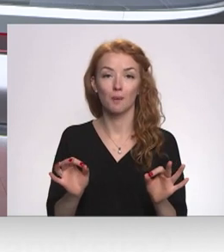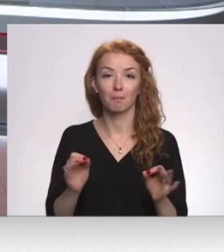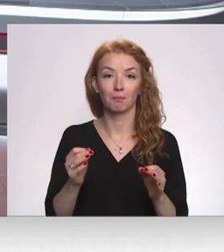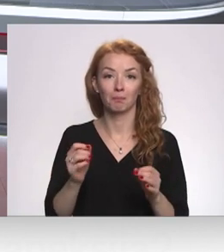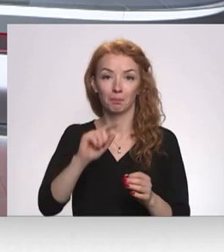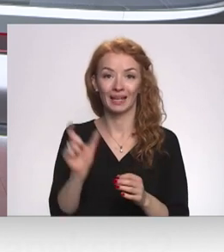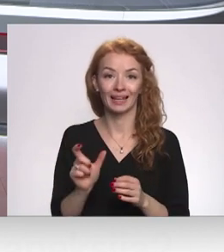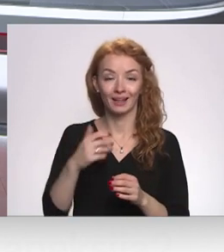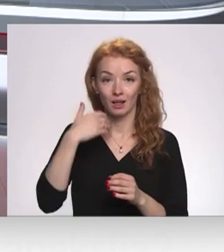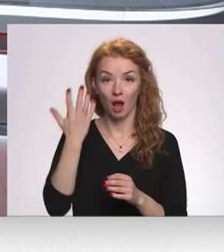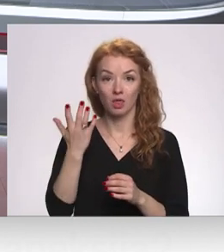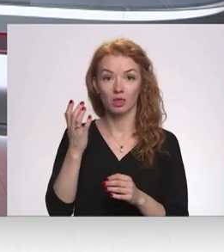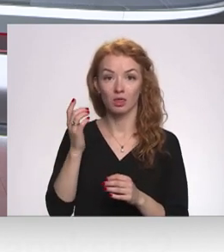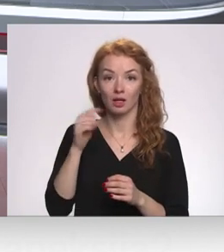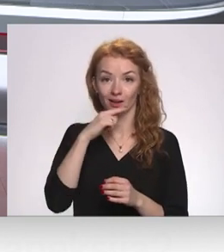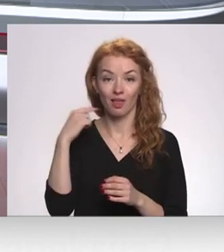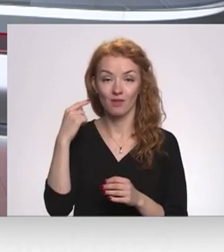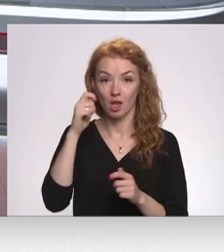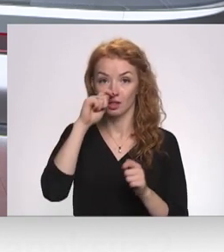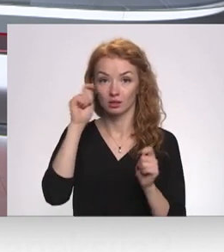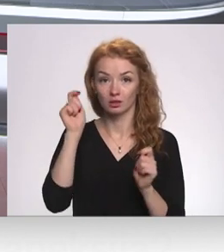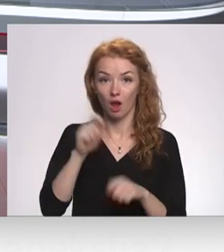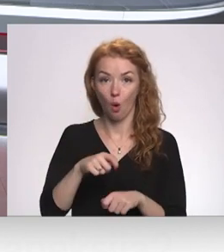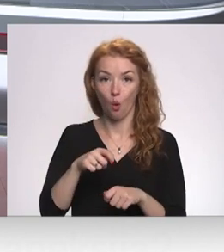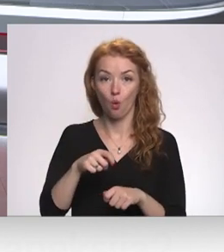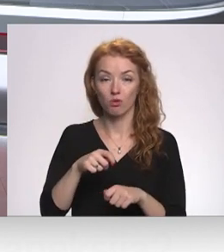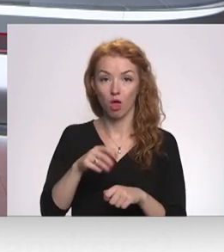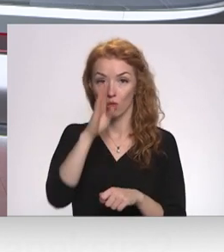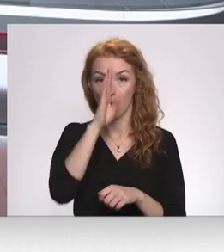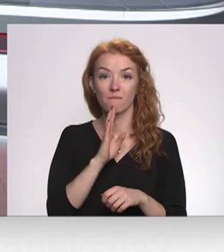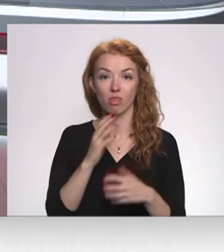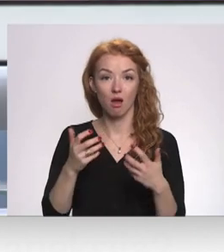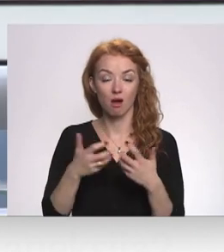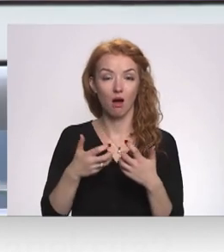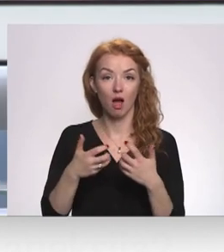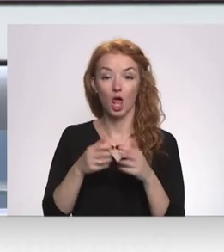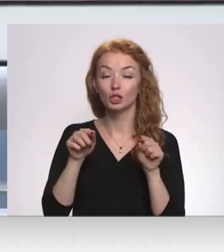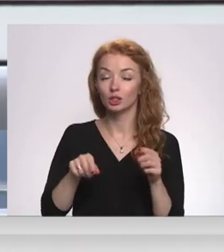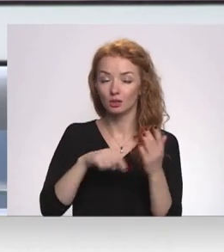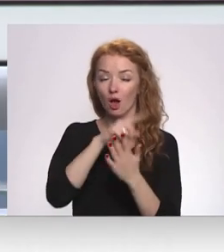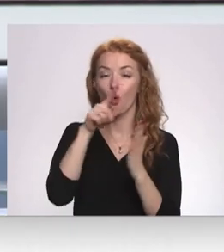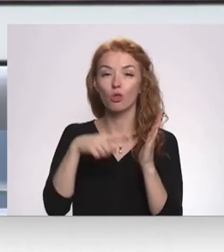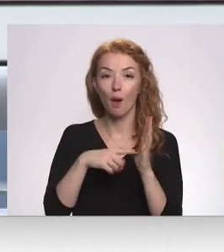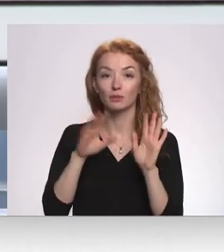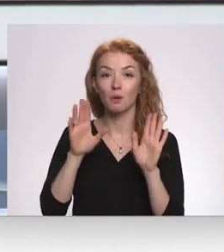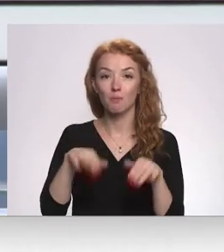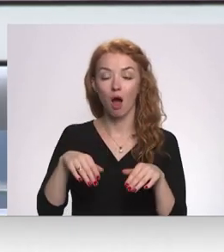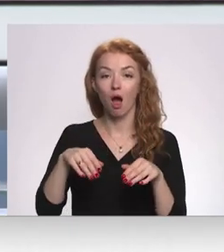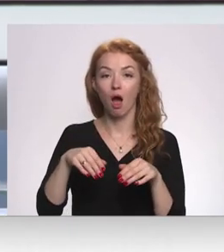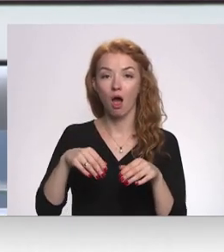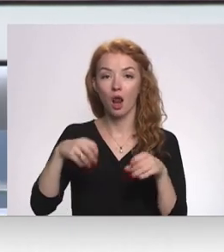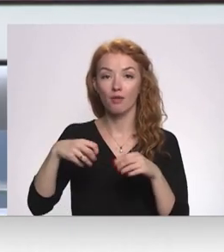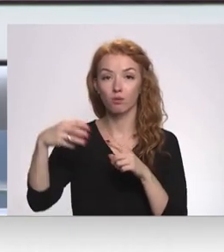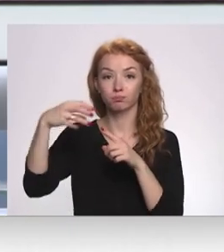kad kodolvalsts zaudē izšķirīgi karu, šis jautājums par kodolieročiem